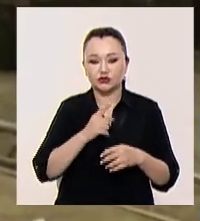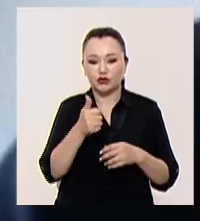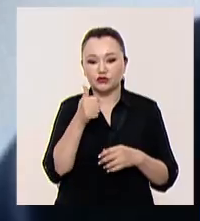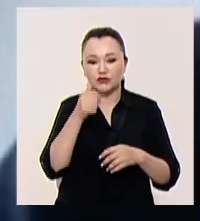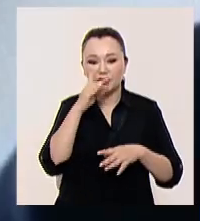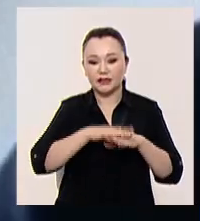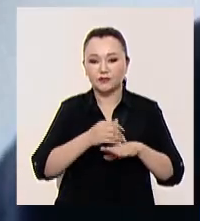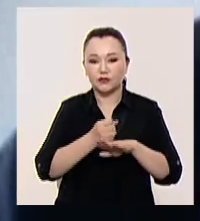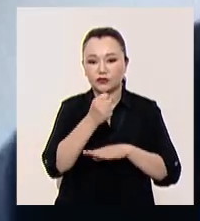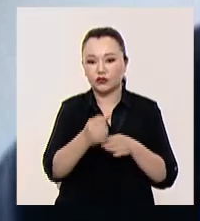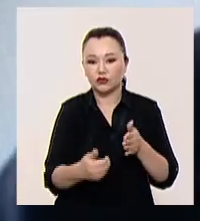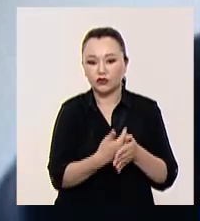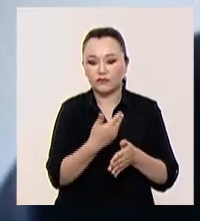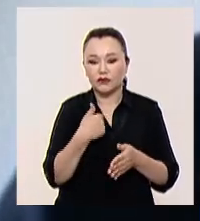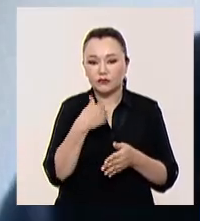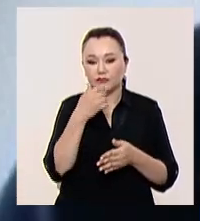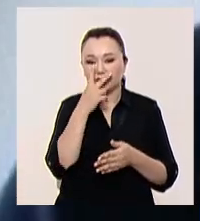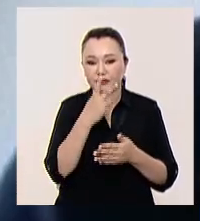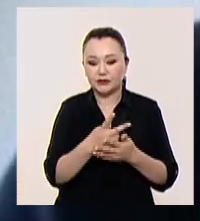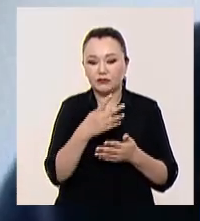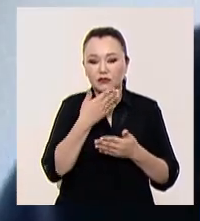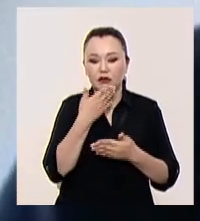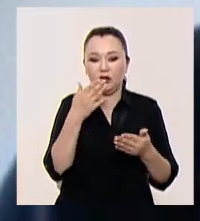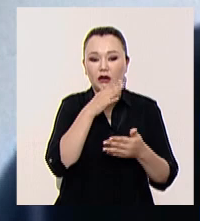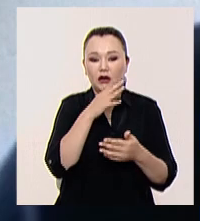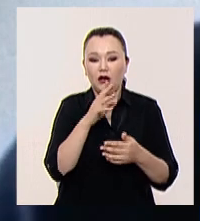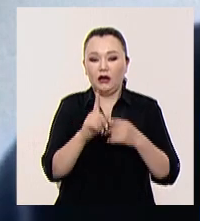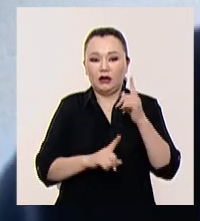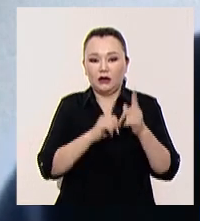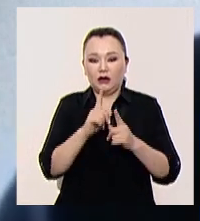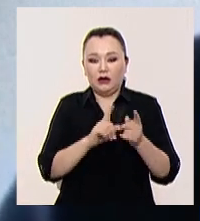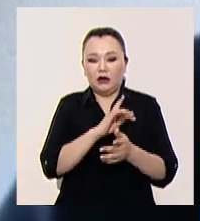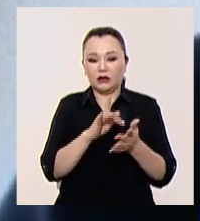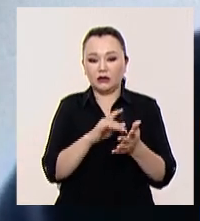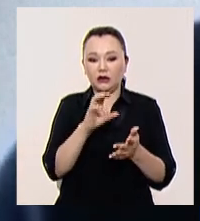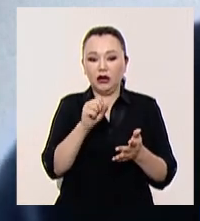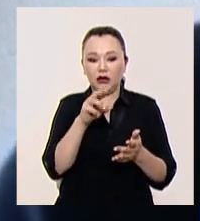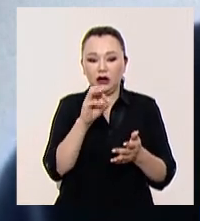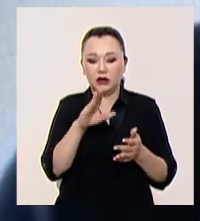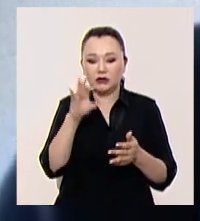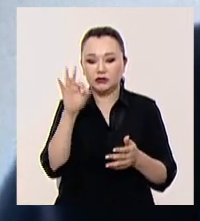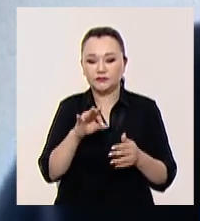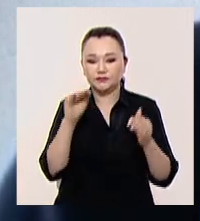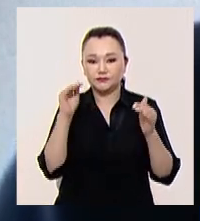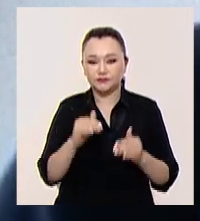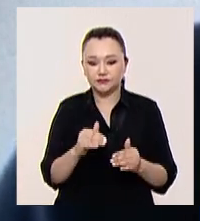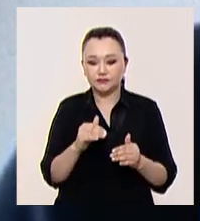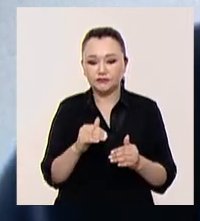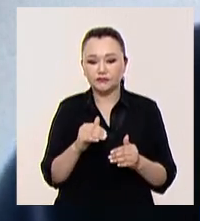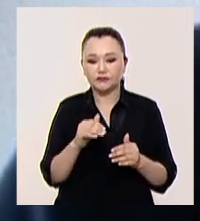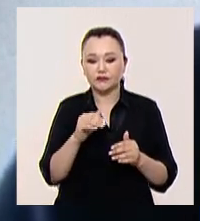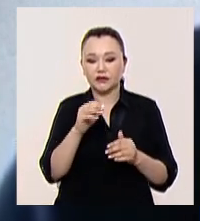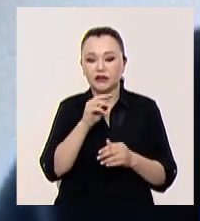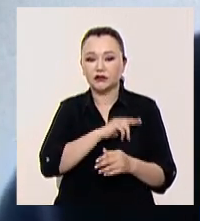акима. Посмотрите, у нас в последнее время в Жезказгане и в городе Сатпаев резко снизился бюджет